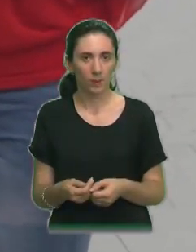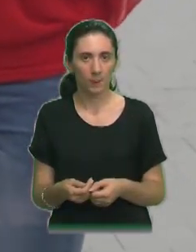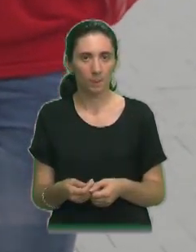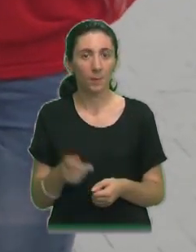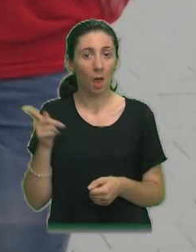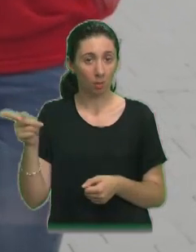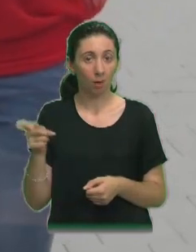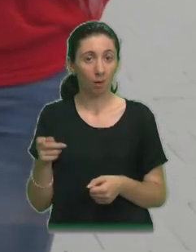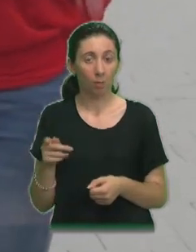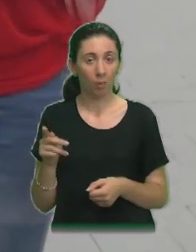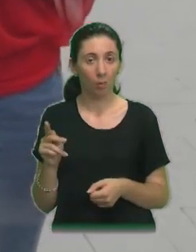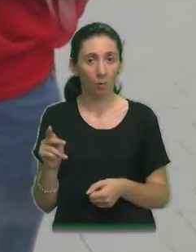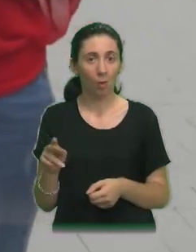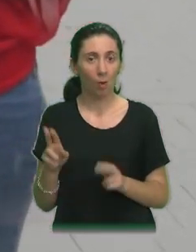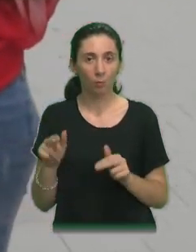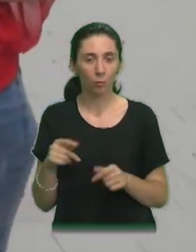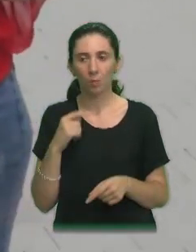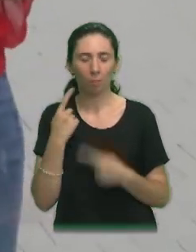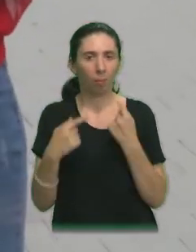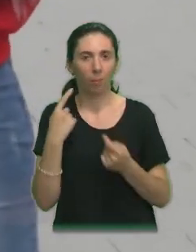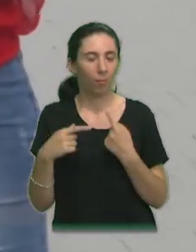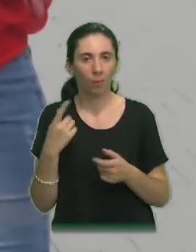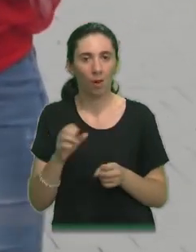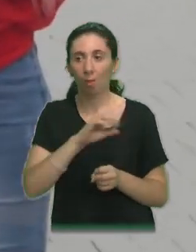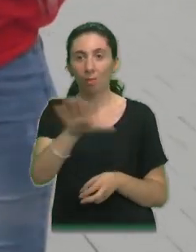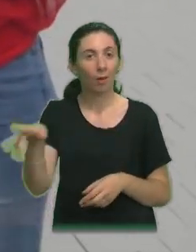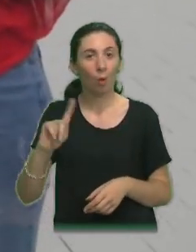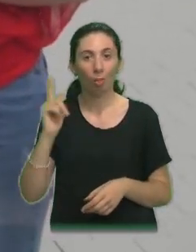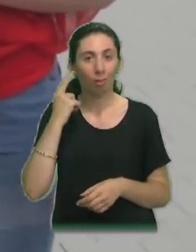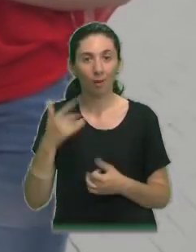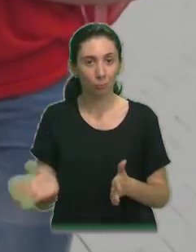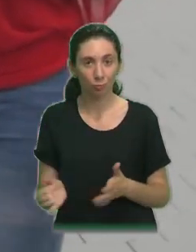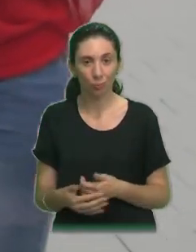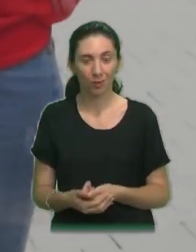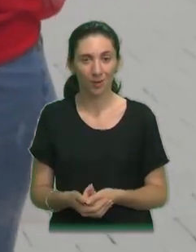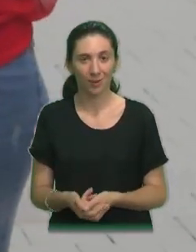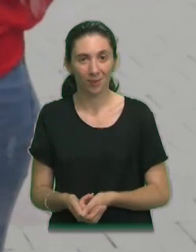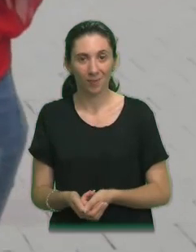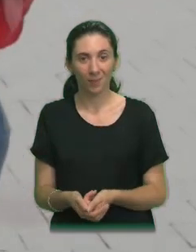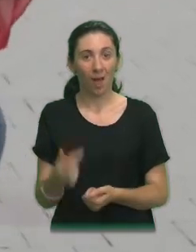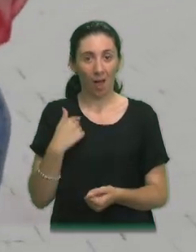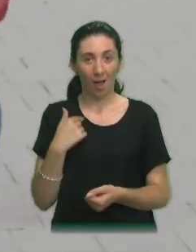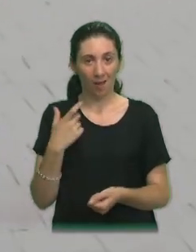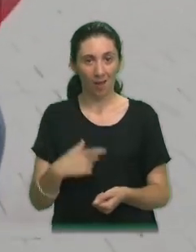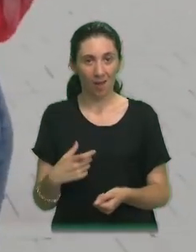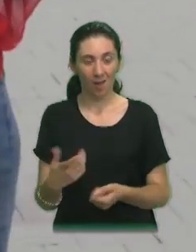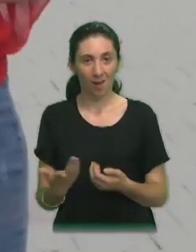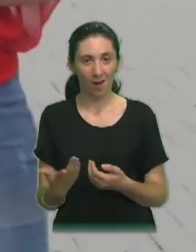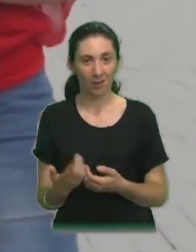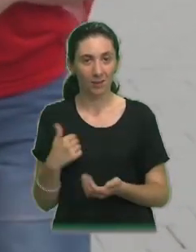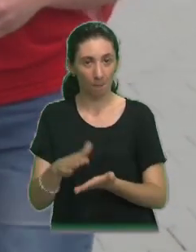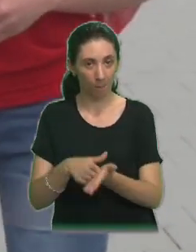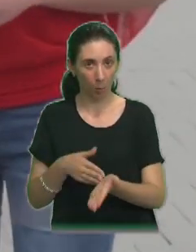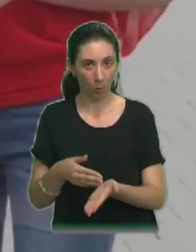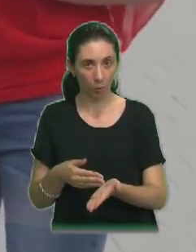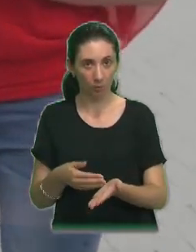psovanje, vulgarno izražavanje i slično. A tamo možeš cijelu psovati koliko god